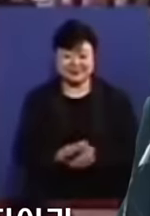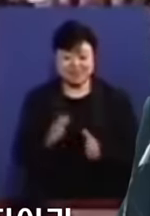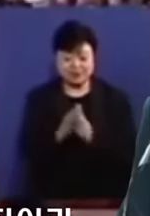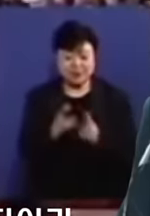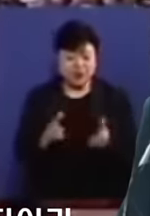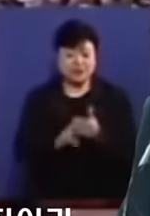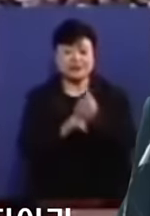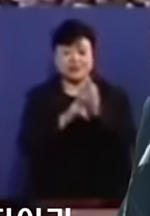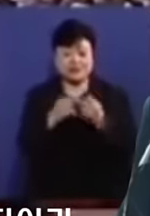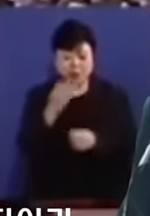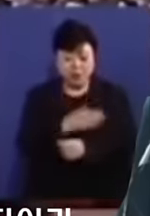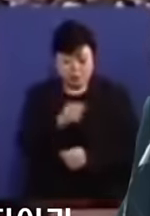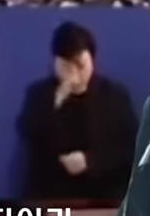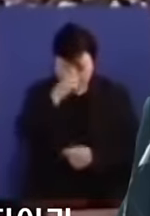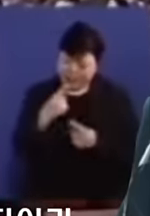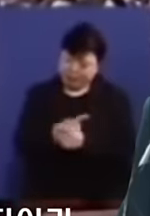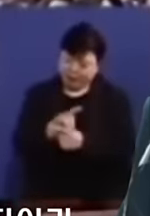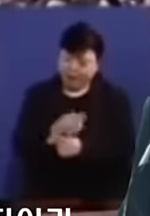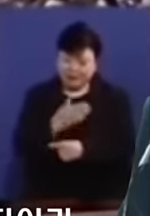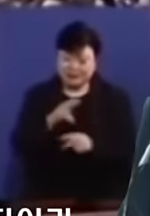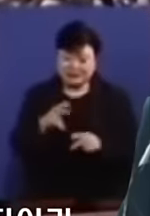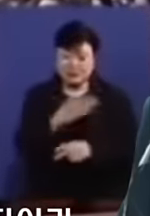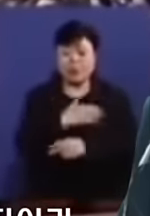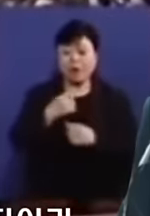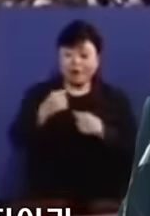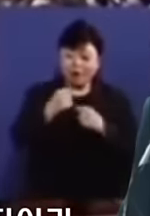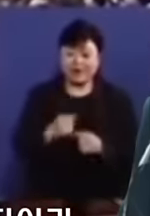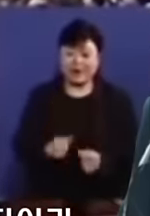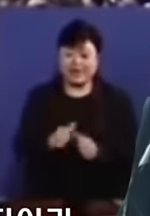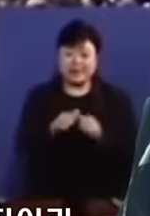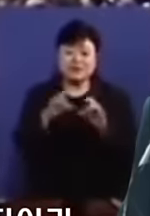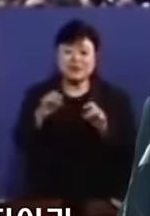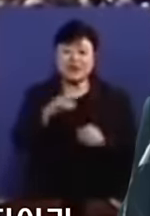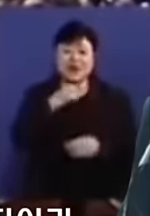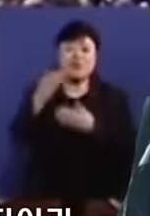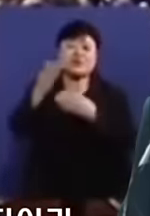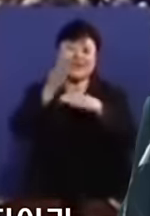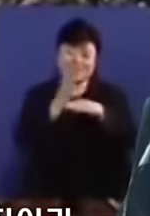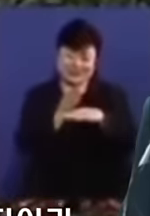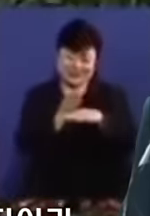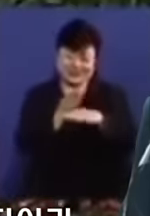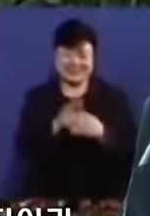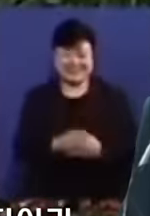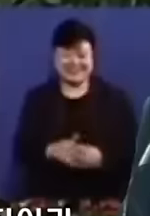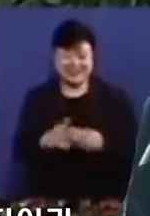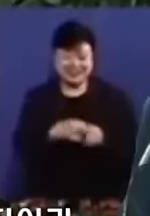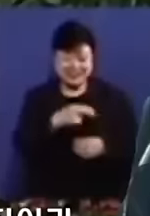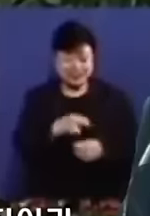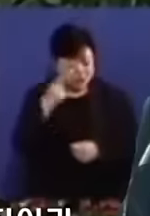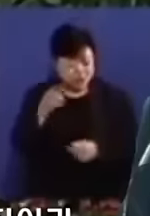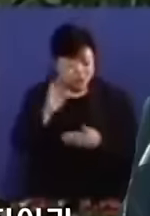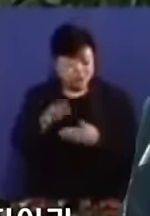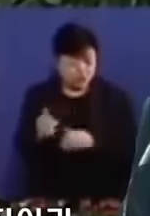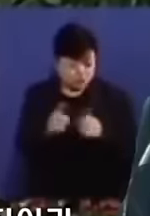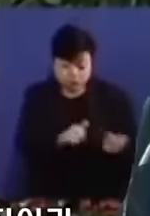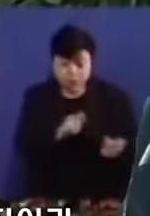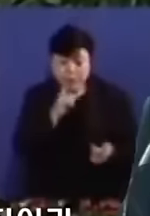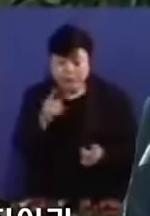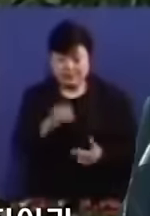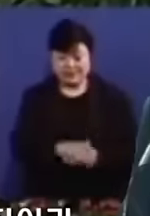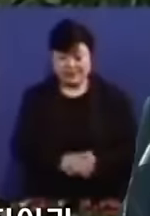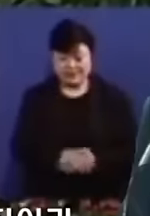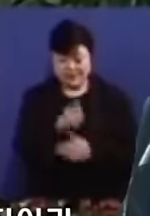그날부터 기적같이 몸이 좋아져서 지금은 건강해서 우리 남성교회 봉사하고 있습니다. 의사는 6개월도 못 산다고